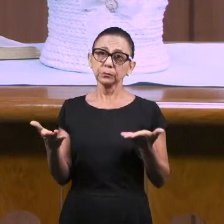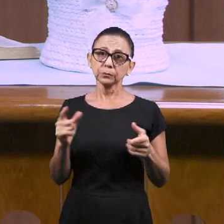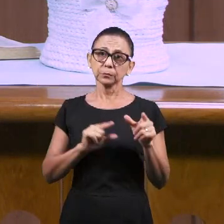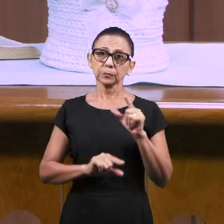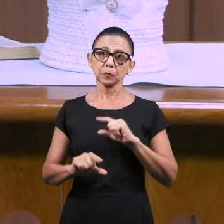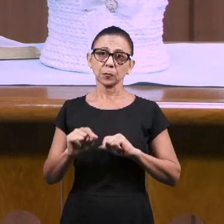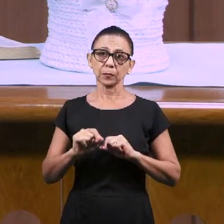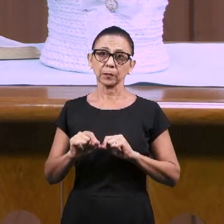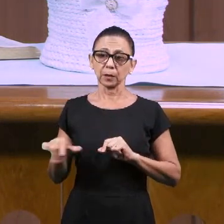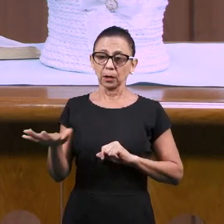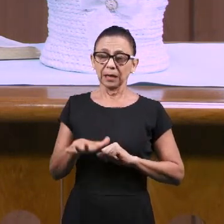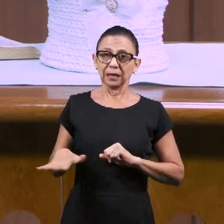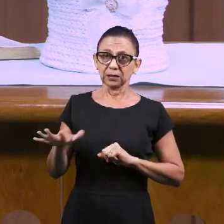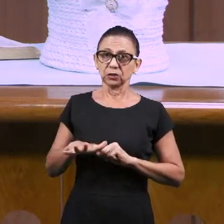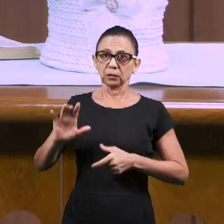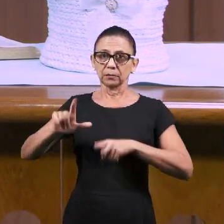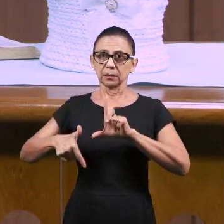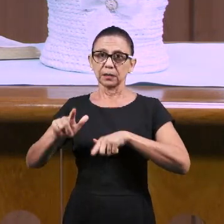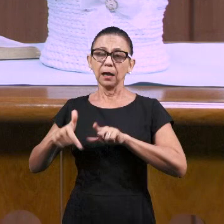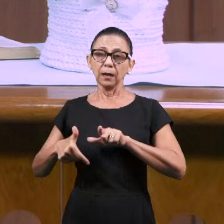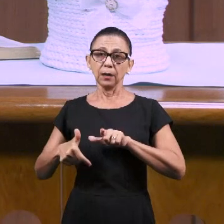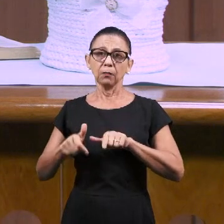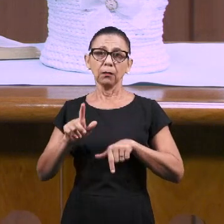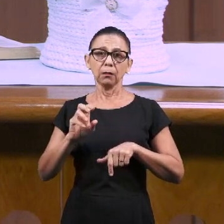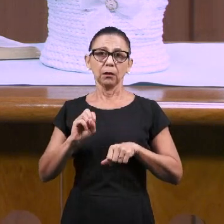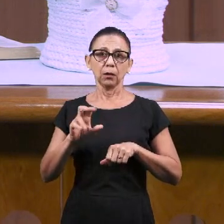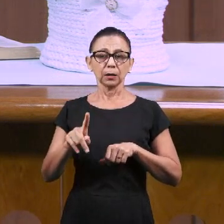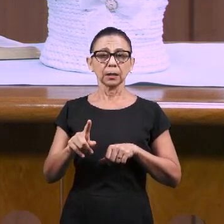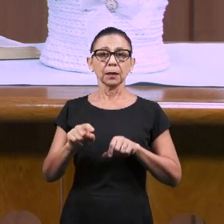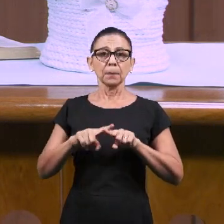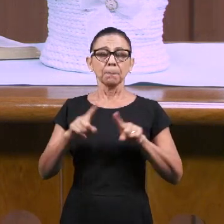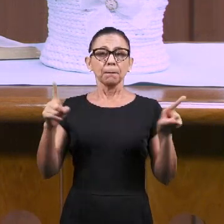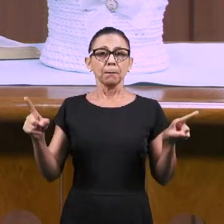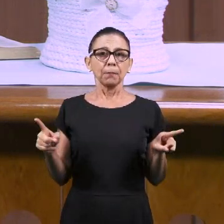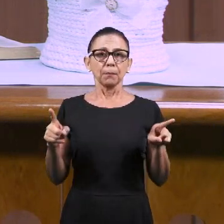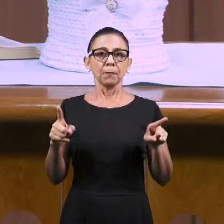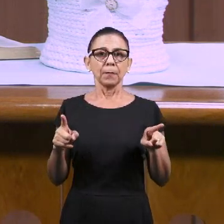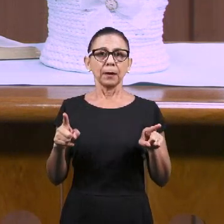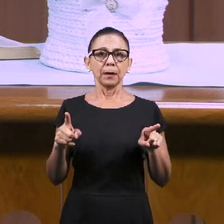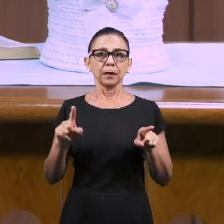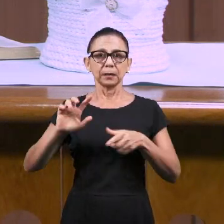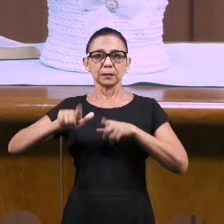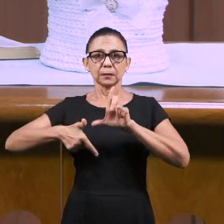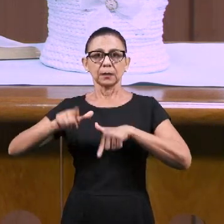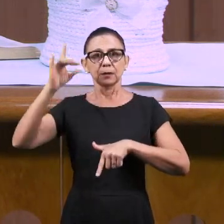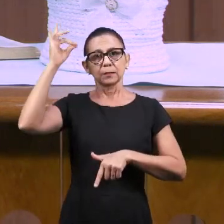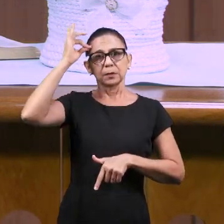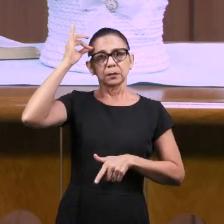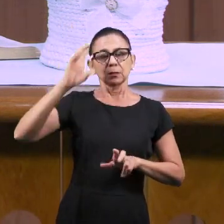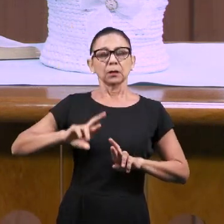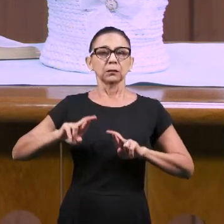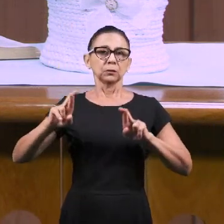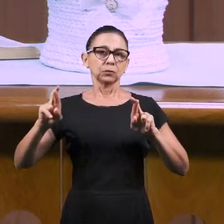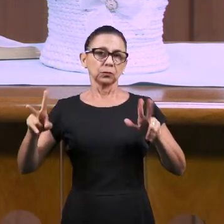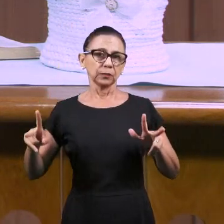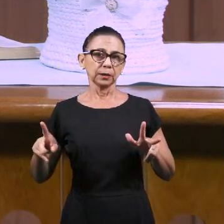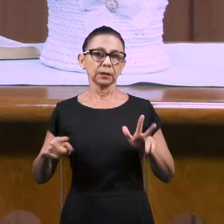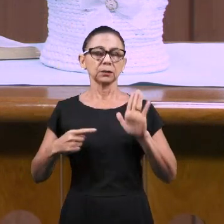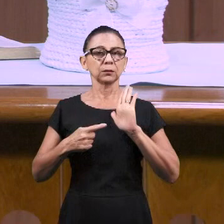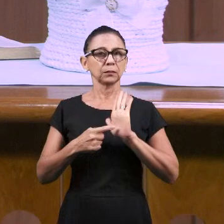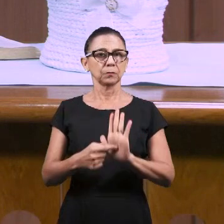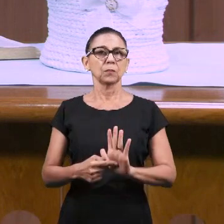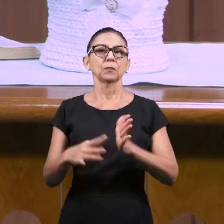L'Église va partir, Israël reste. Donc, c'est combat. La grande tribulation va venir. Donc, il y a beaucoup de choses qui doivent être